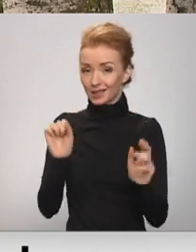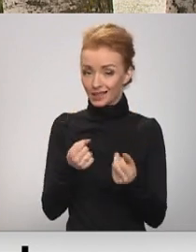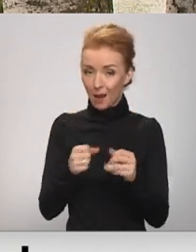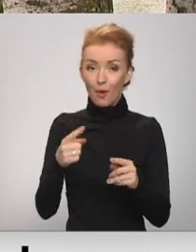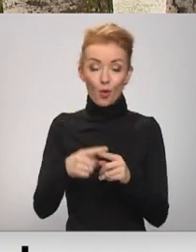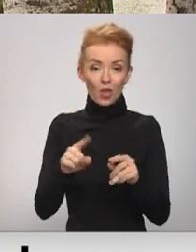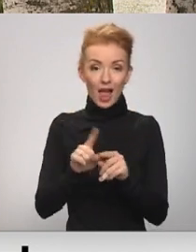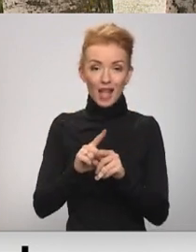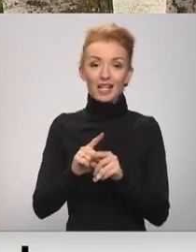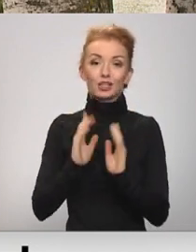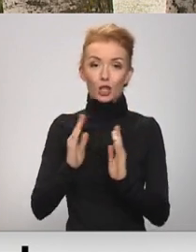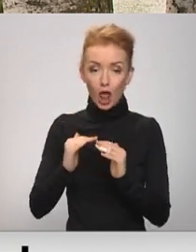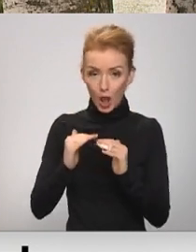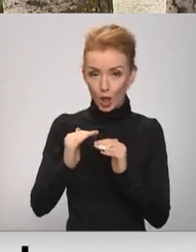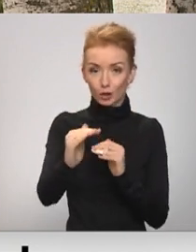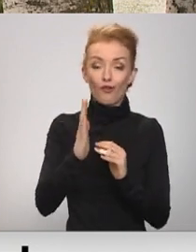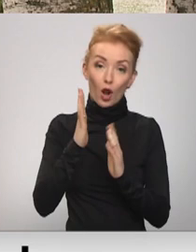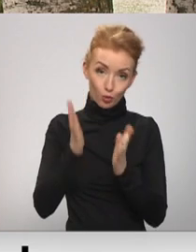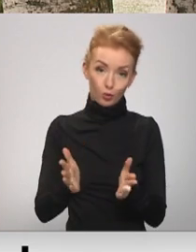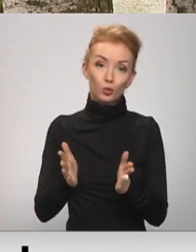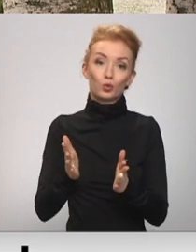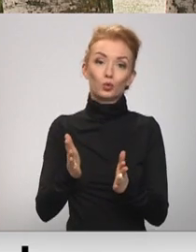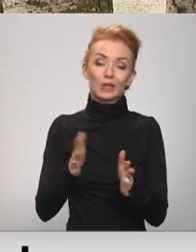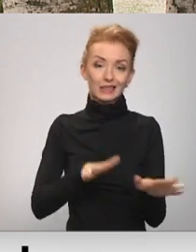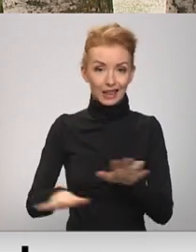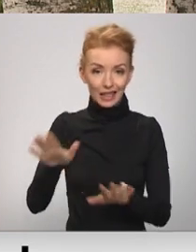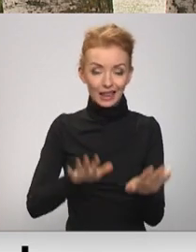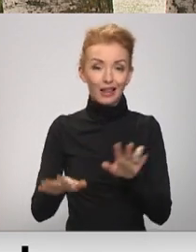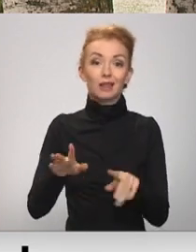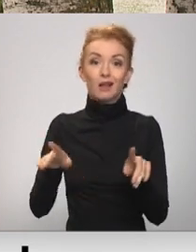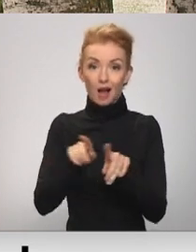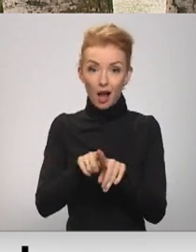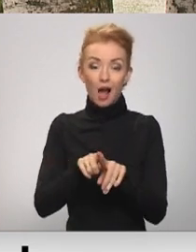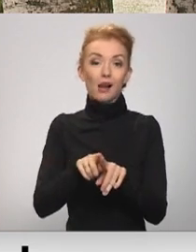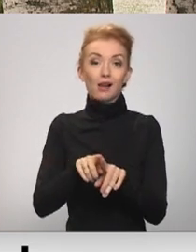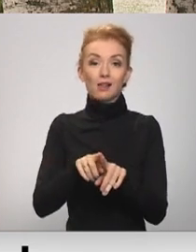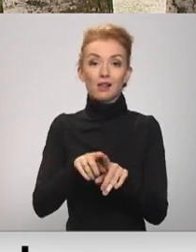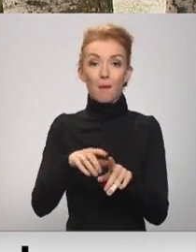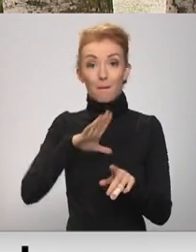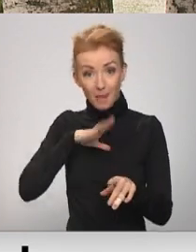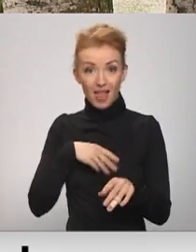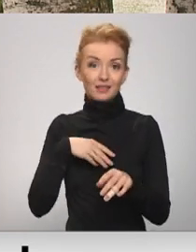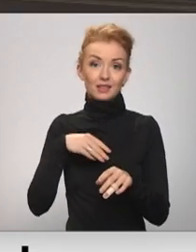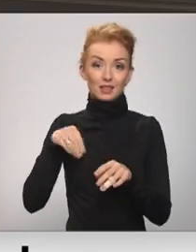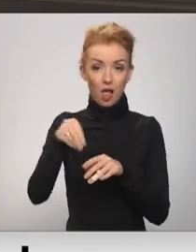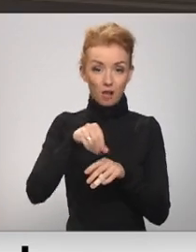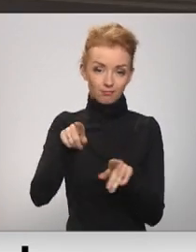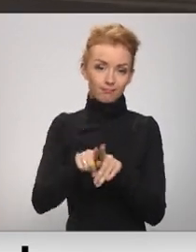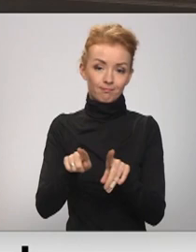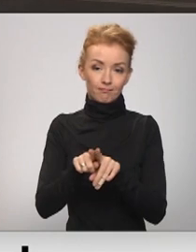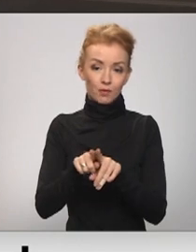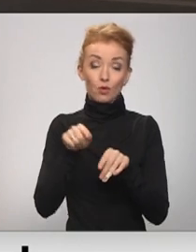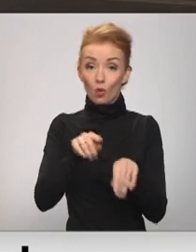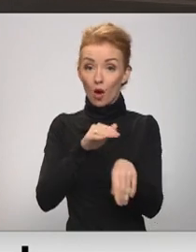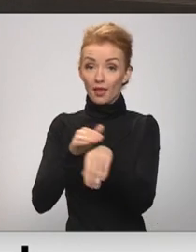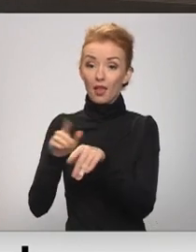arī ceļa segums var būt slidens arī pēc tam, kad ir veikta šī te apstrāde no rīta. To atgādina